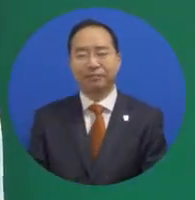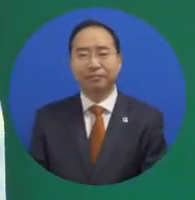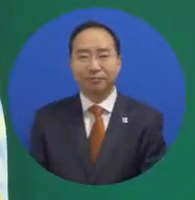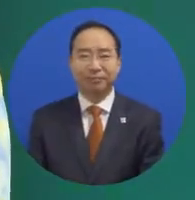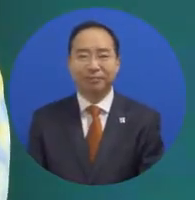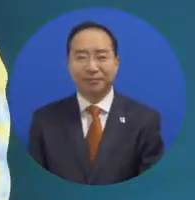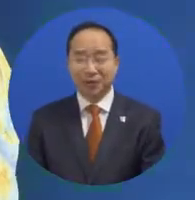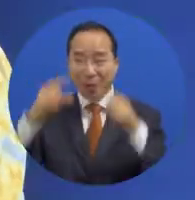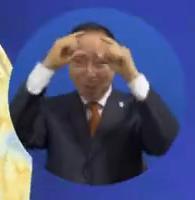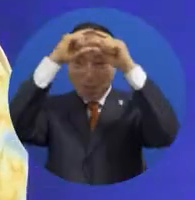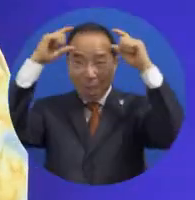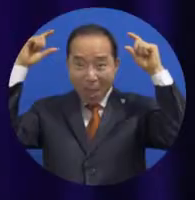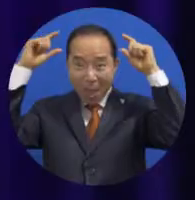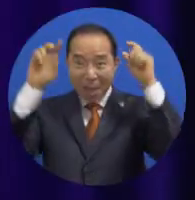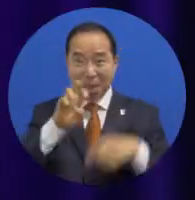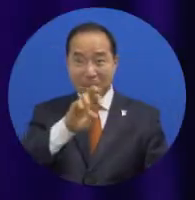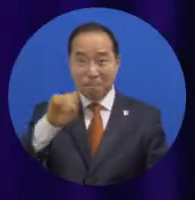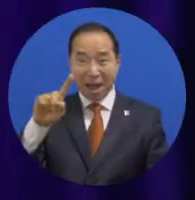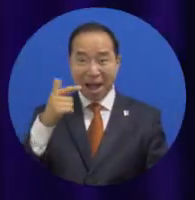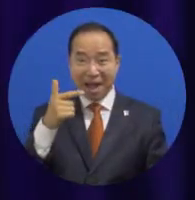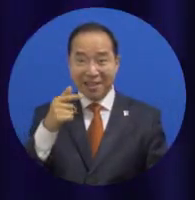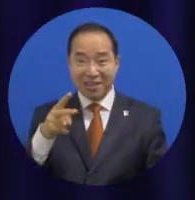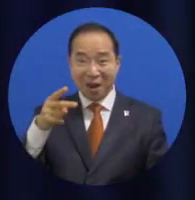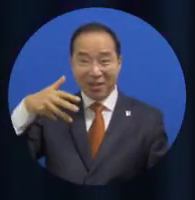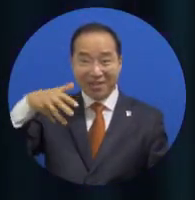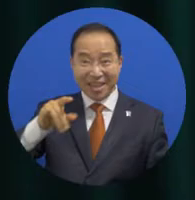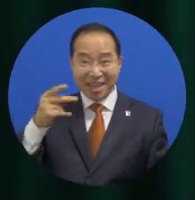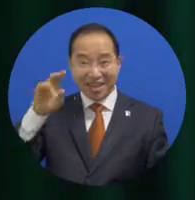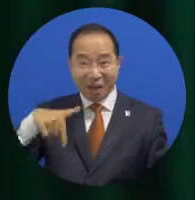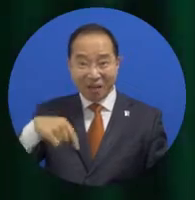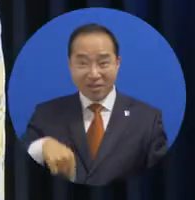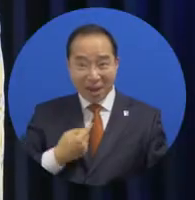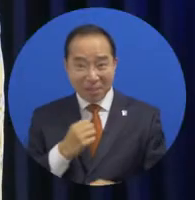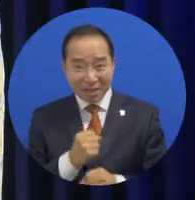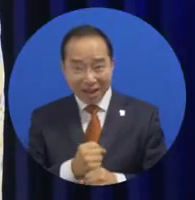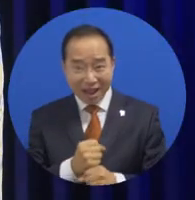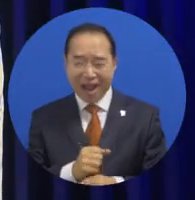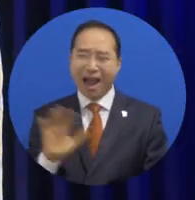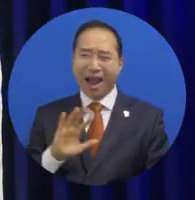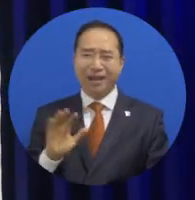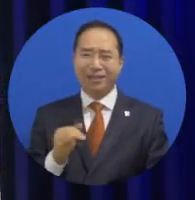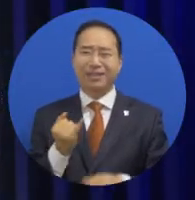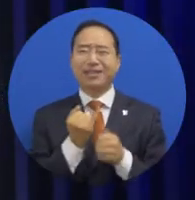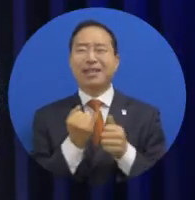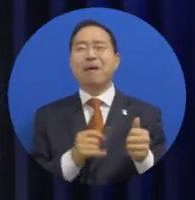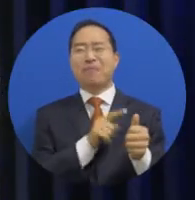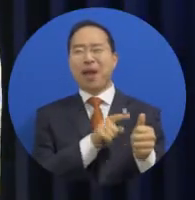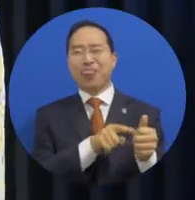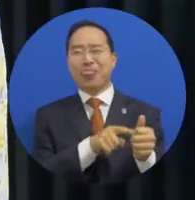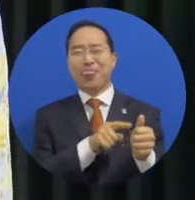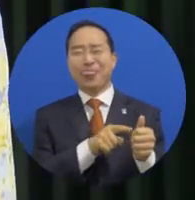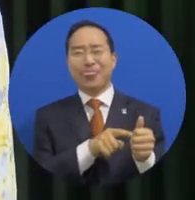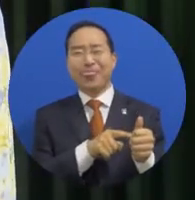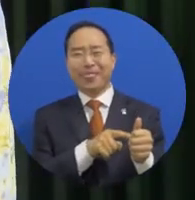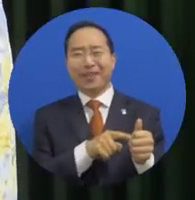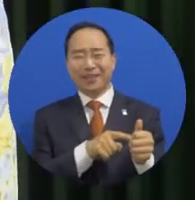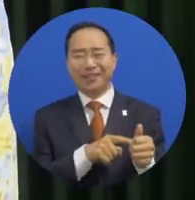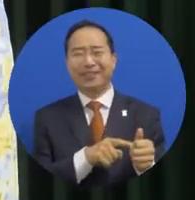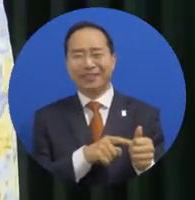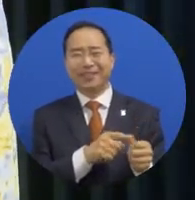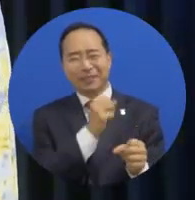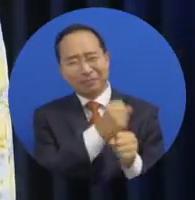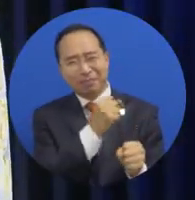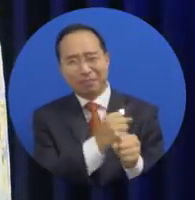체력을 직접 만드신 건가요? 아니요, 저는 이럴 정성이 없고요. 네. 남편이 축하의 의미로 몇 개 제작해서